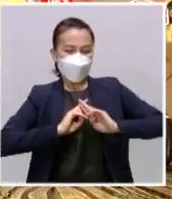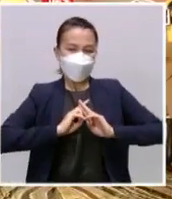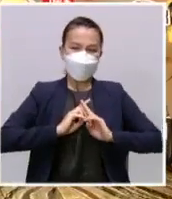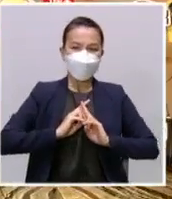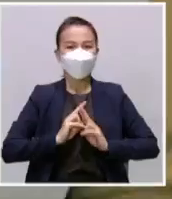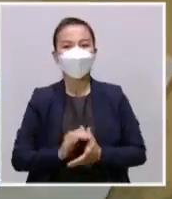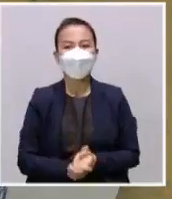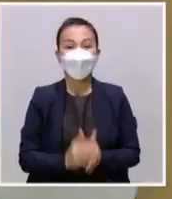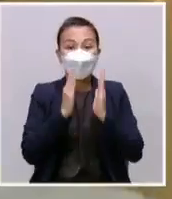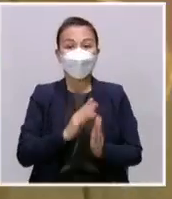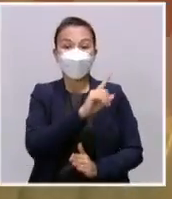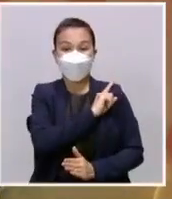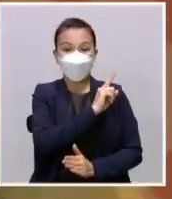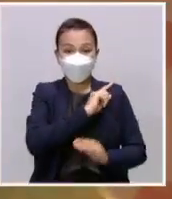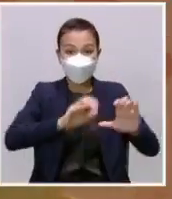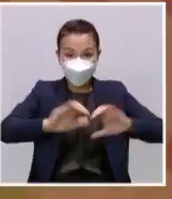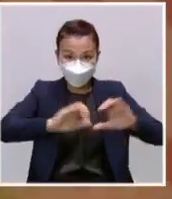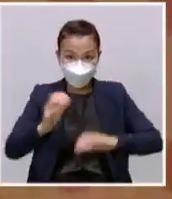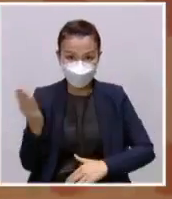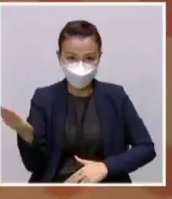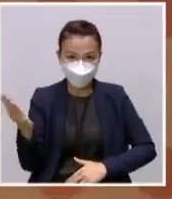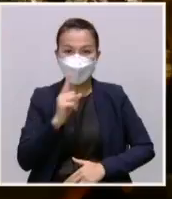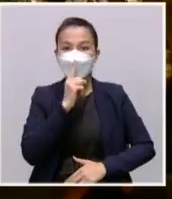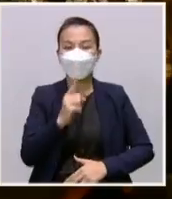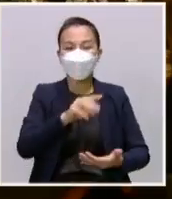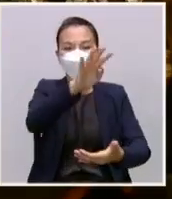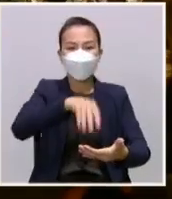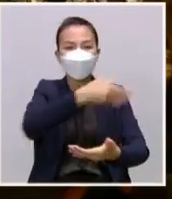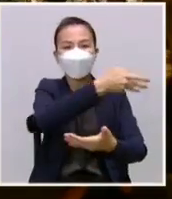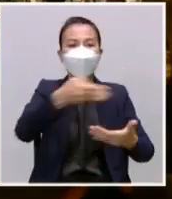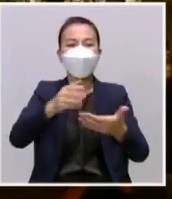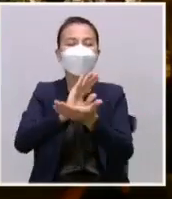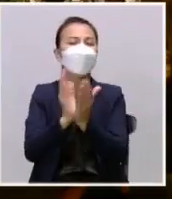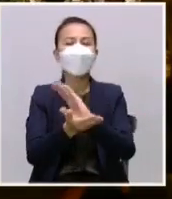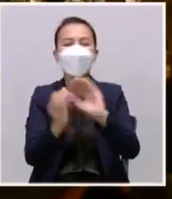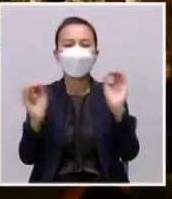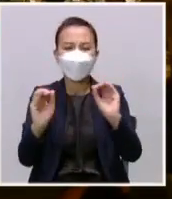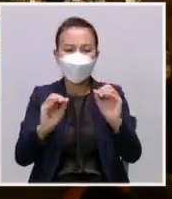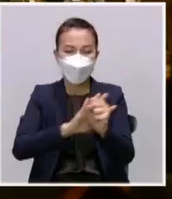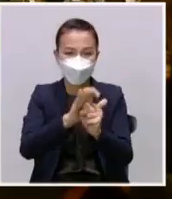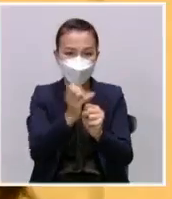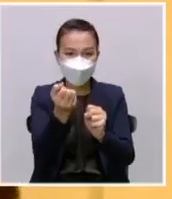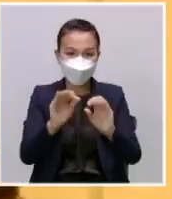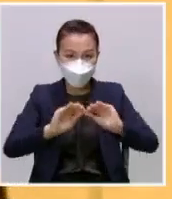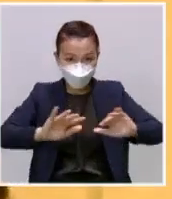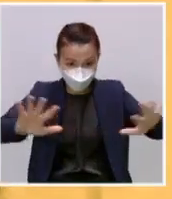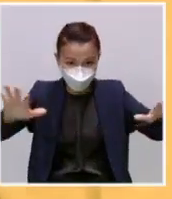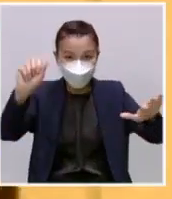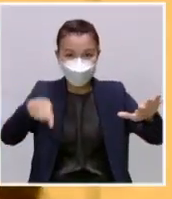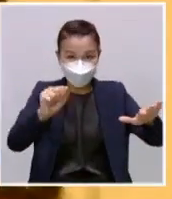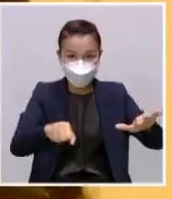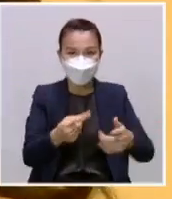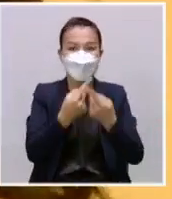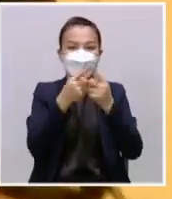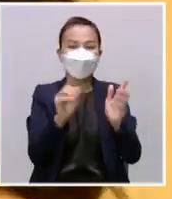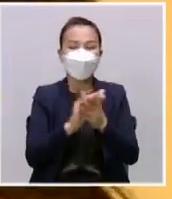าพรผู้จัดการประกวดยืนยันว่าแผนการจัดประกวดยังเหมือนเดิมแม้จะมีการระบาดของโควิด-19 สายพันธุ์โอมิครอน